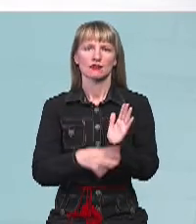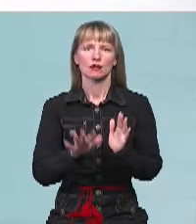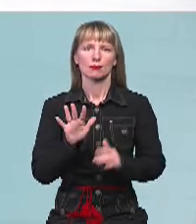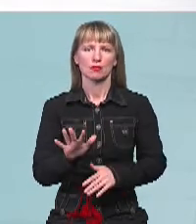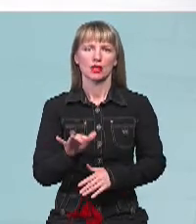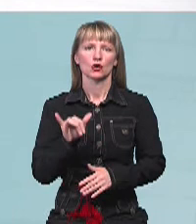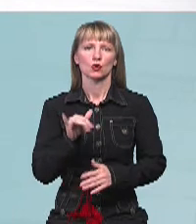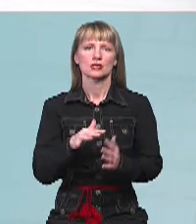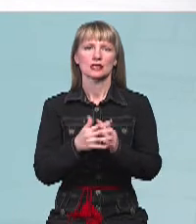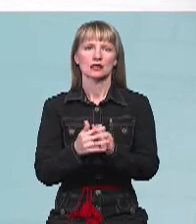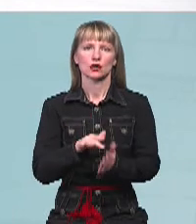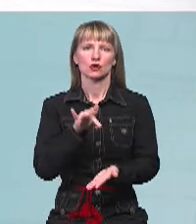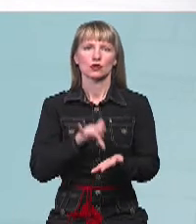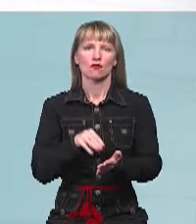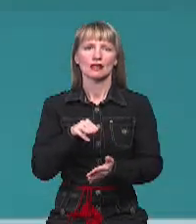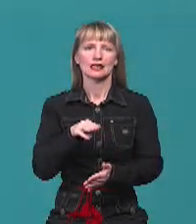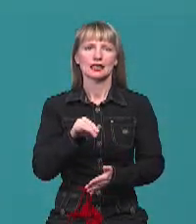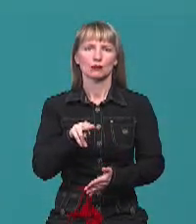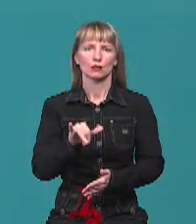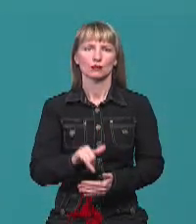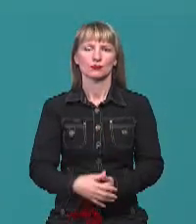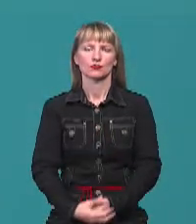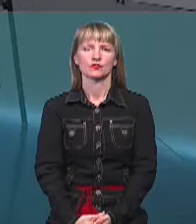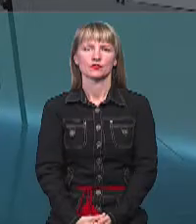95 – у селищах міського типу.